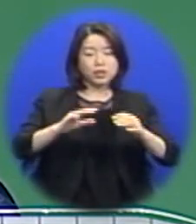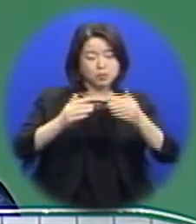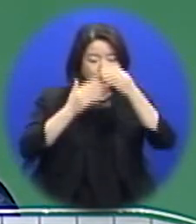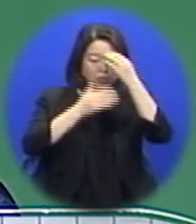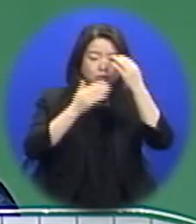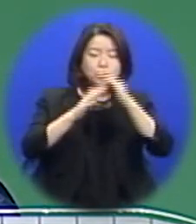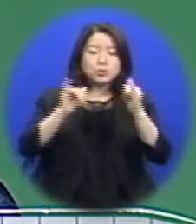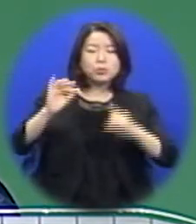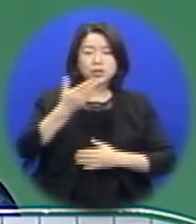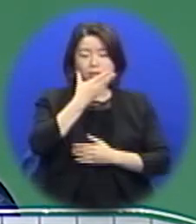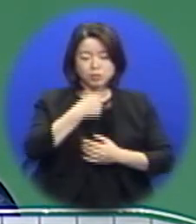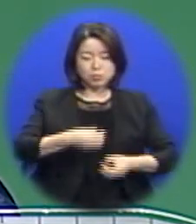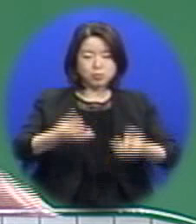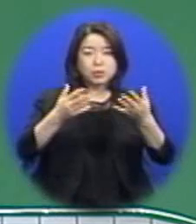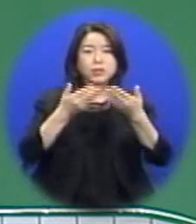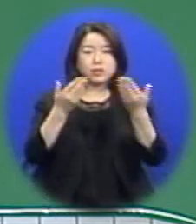싶습니다.